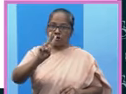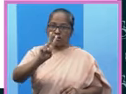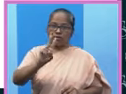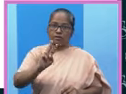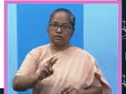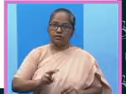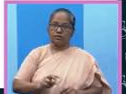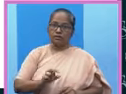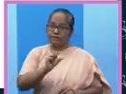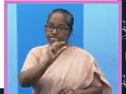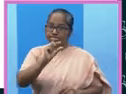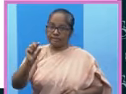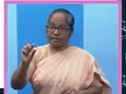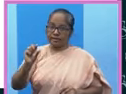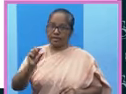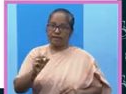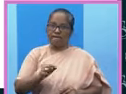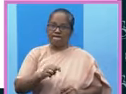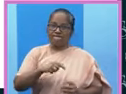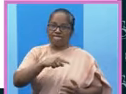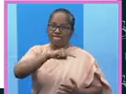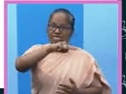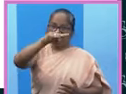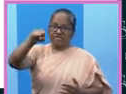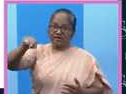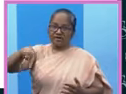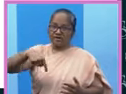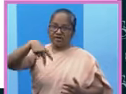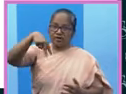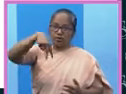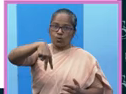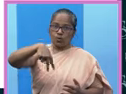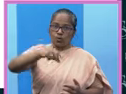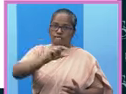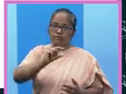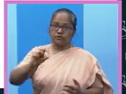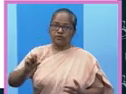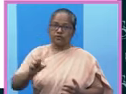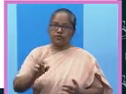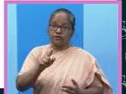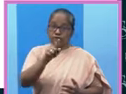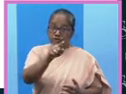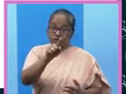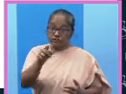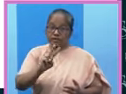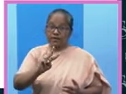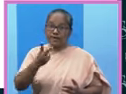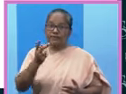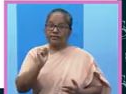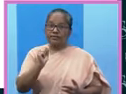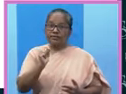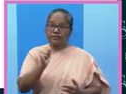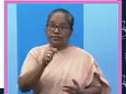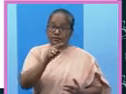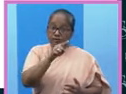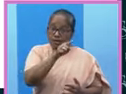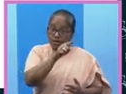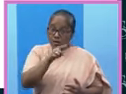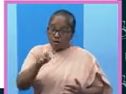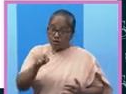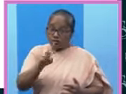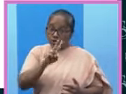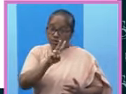இதற்கு என்ன பேர் அப்படின்னா வட்ட கோணப்பகுதி. பாருங்கள் இதுக்கு இதுக்கு என்ன வித்தியாசம் அப்படின்னா, இது நான் கொண்டு வெட்டியிருக்கிறோம், இது